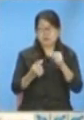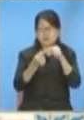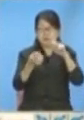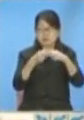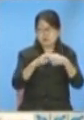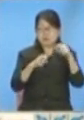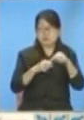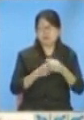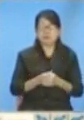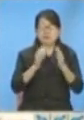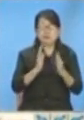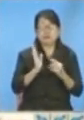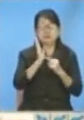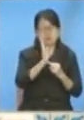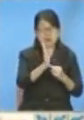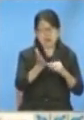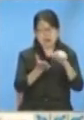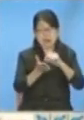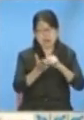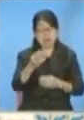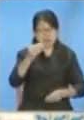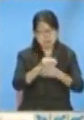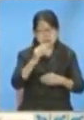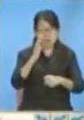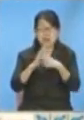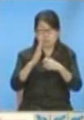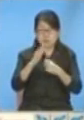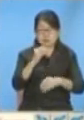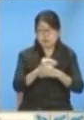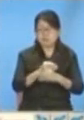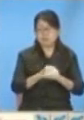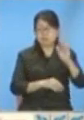นี้ผู้เสนอร่างได้เขียนไว้ในเหตุผลว่า